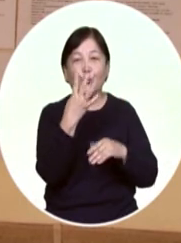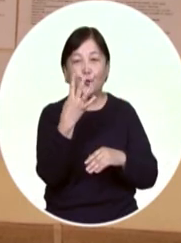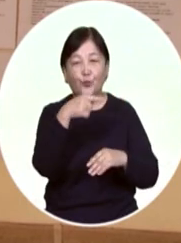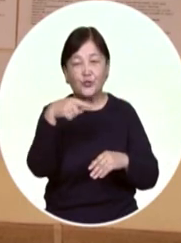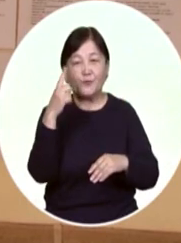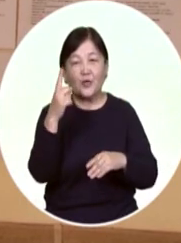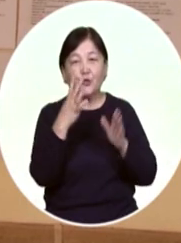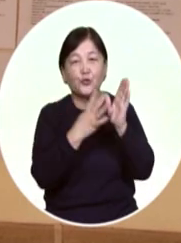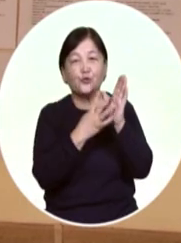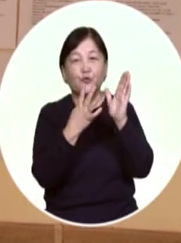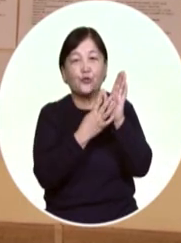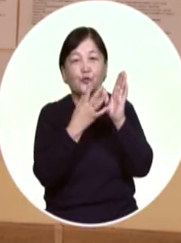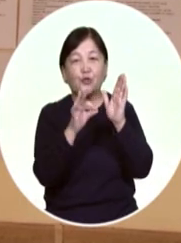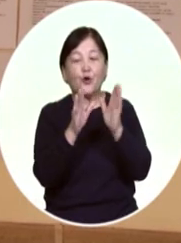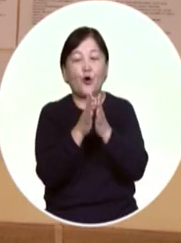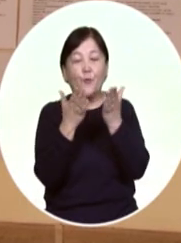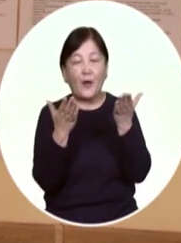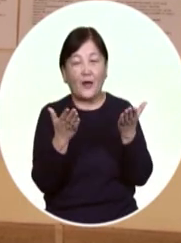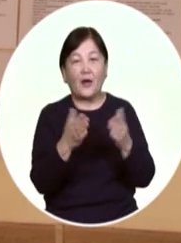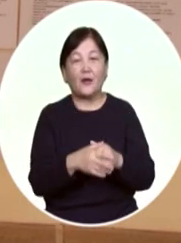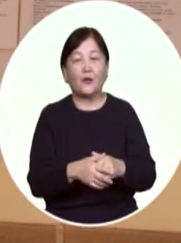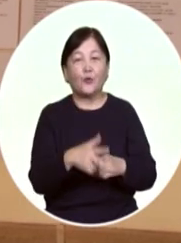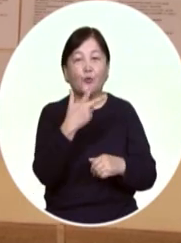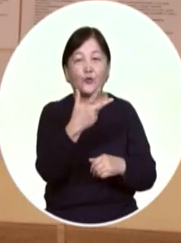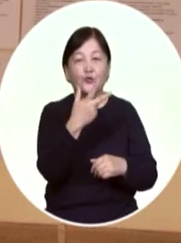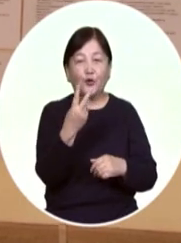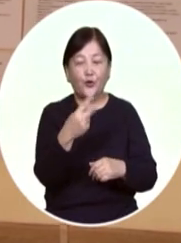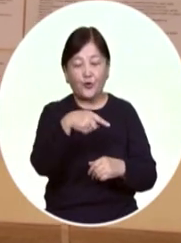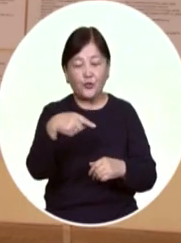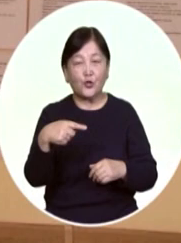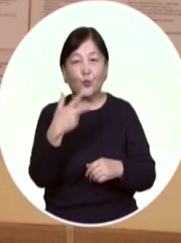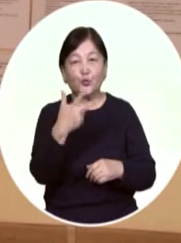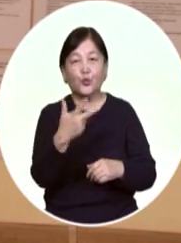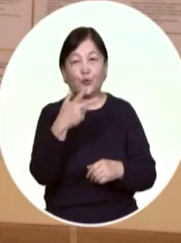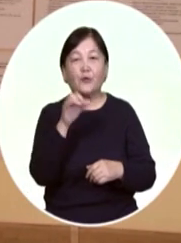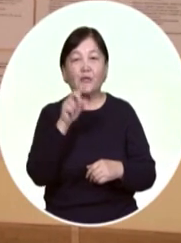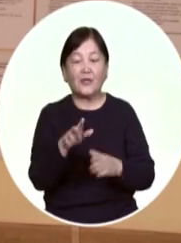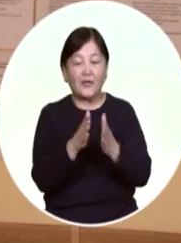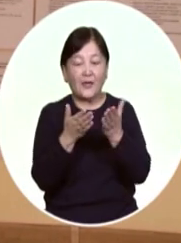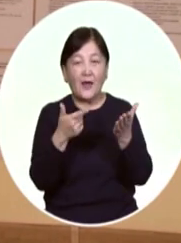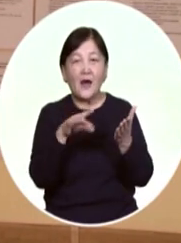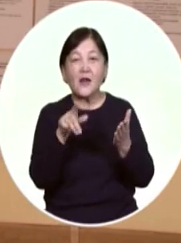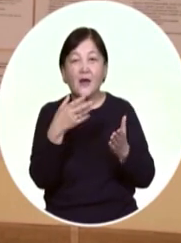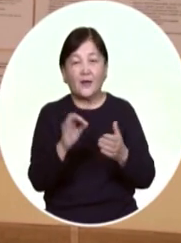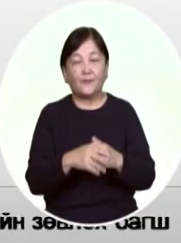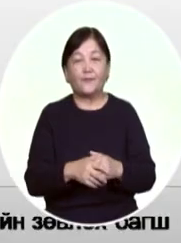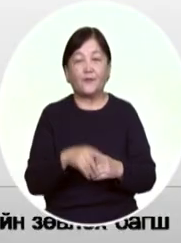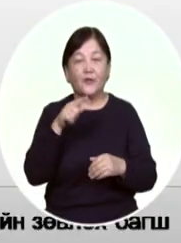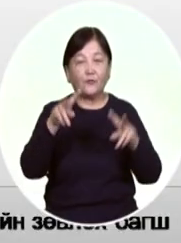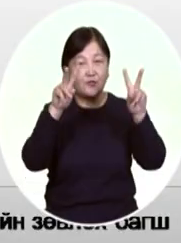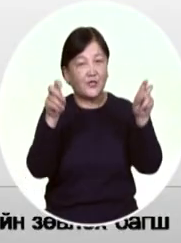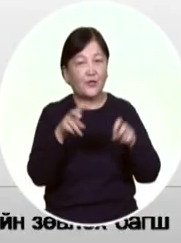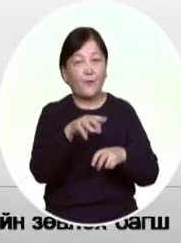байгаа. Сурагчгийн сөхөөд 32 33 дугаар талыг гаргаарай. Тэгэхээр энэ сэдв